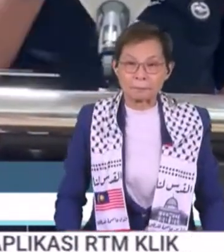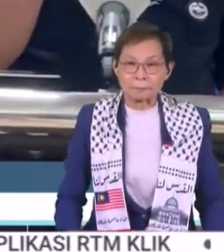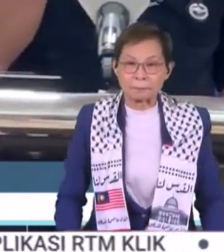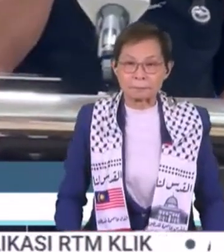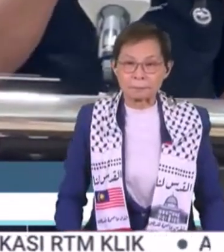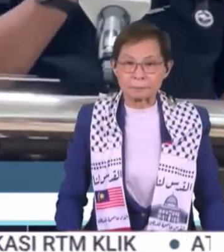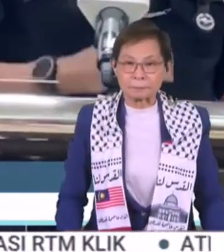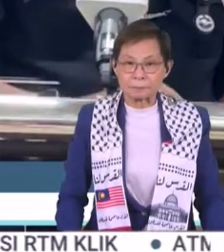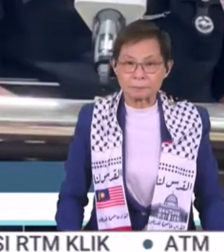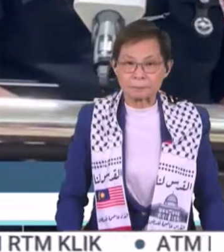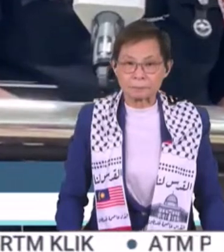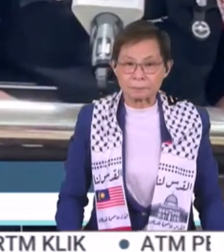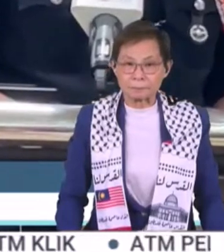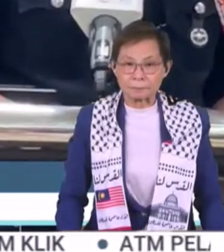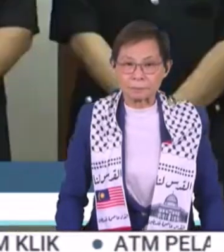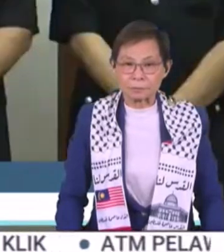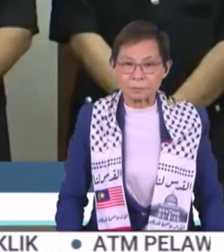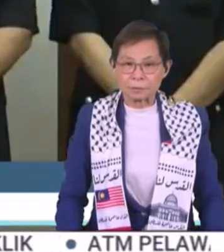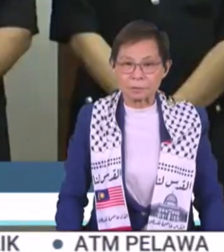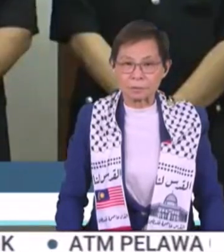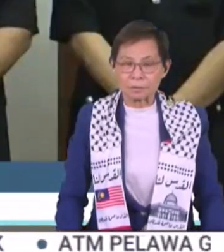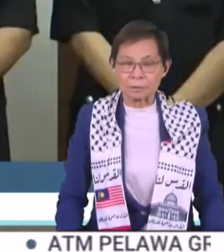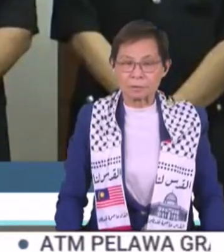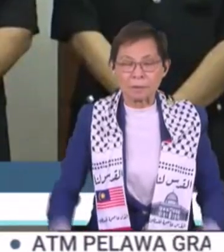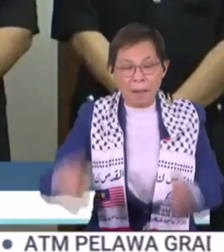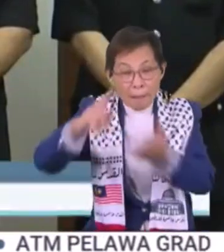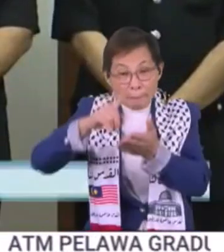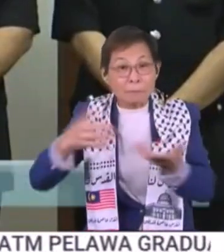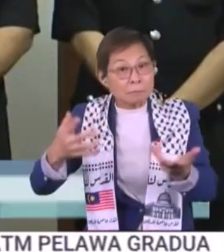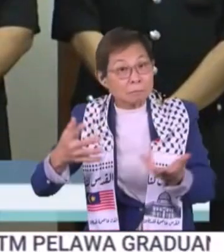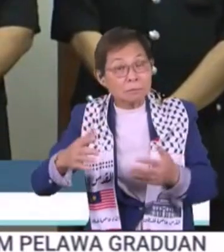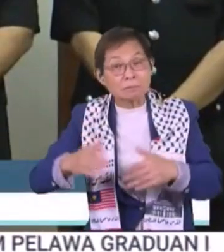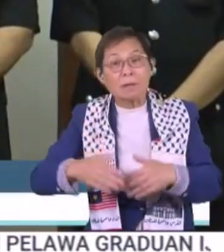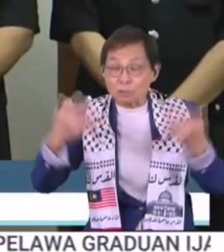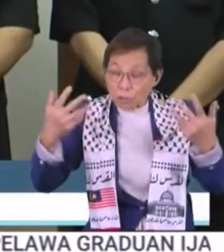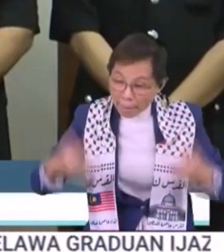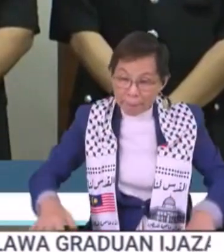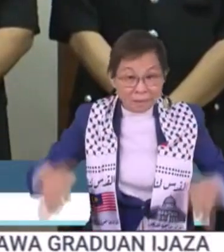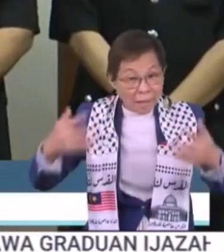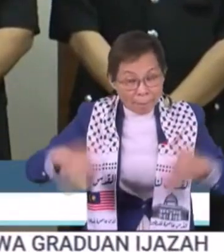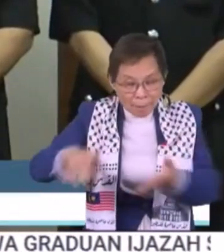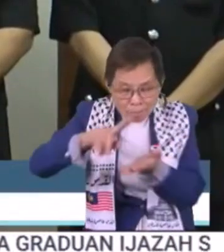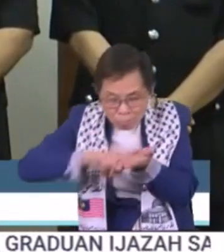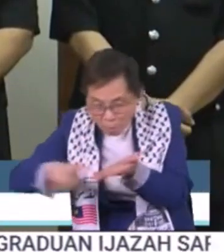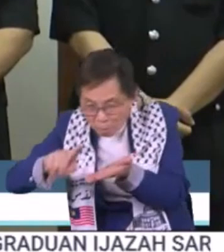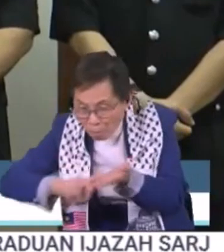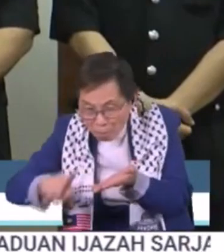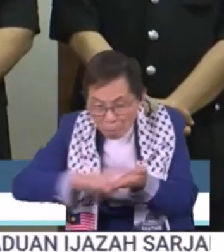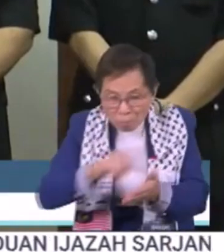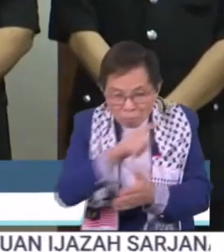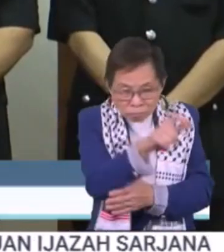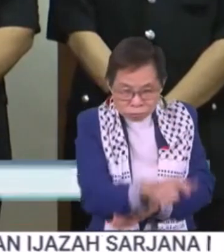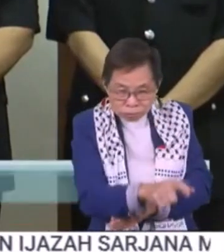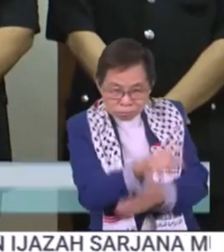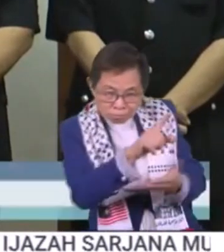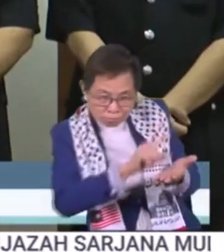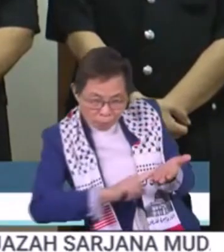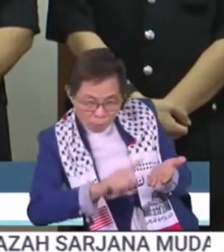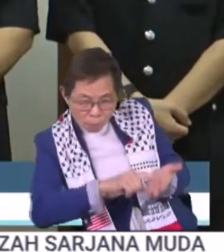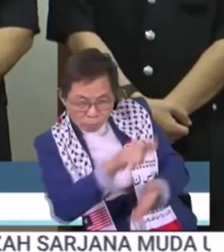dadah jenay lebih hasil pemeriksaan terhadap suspek